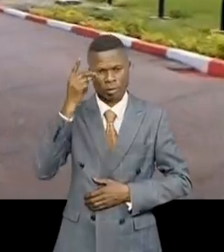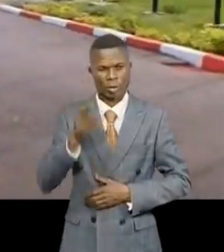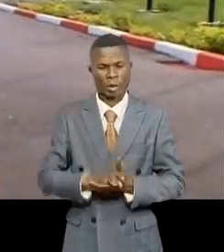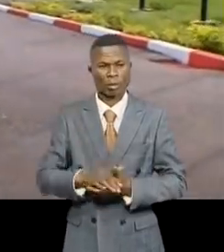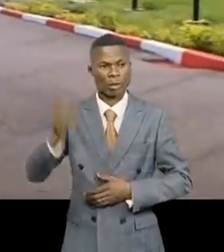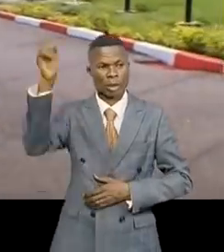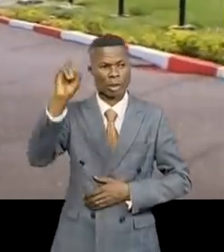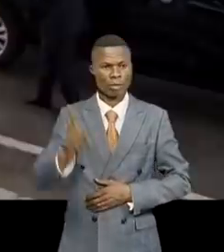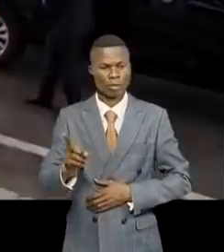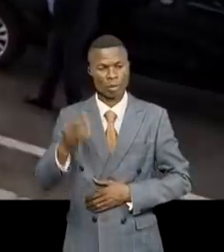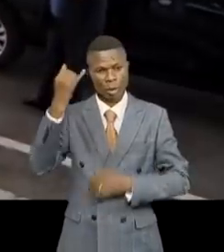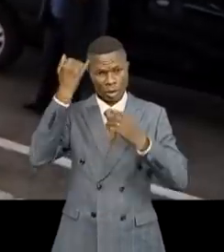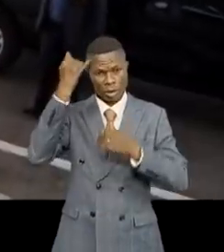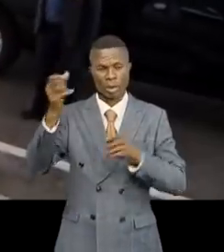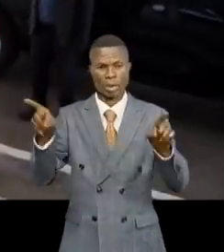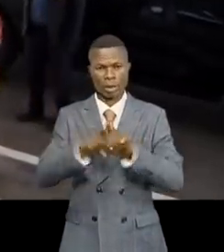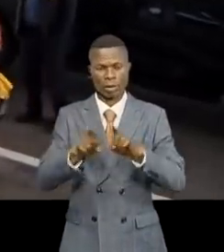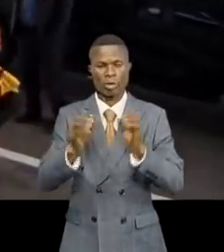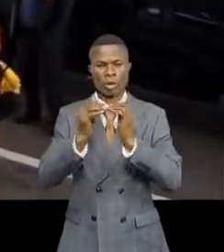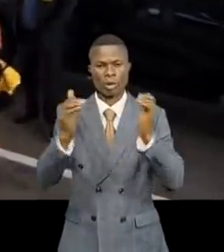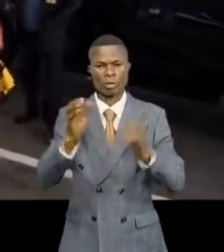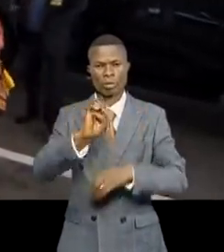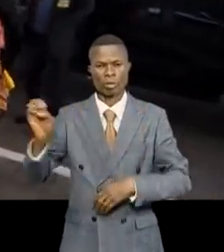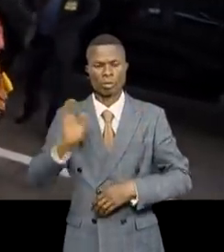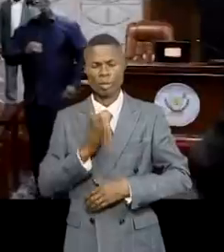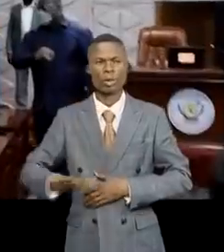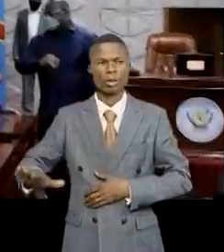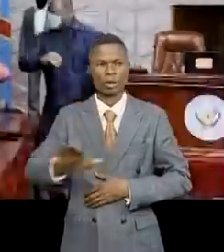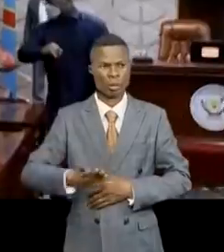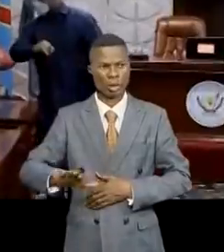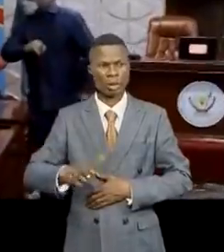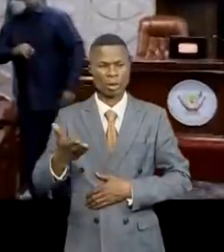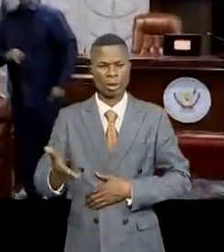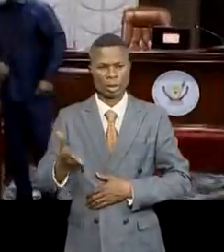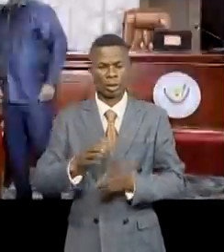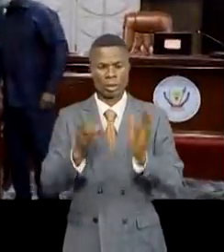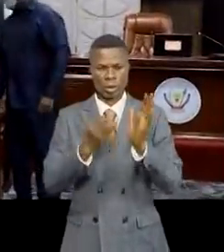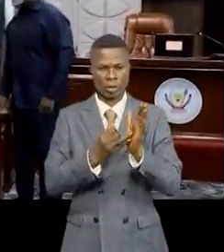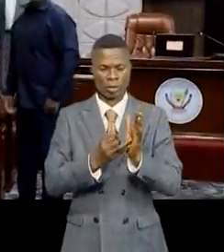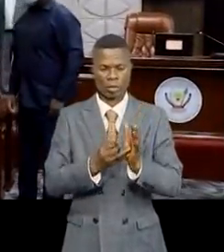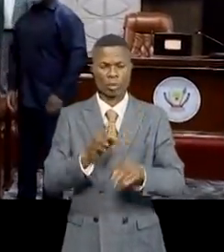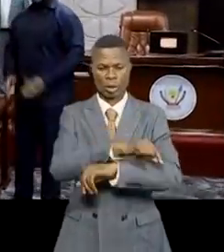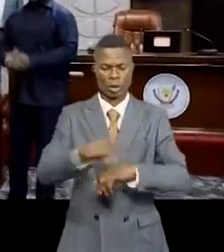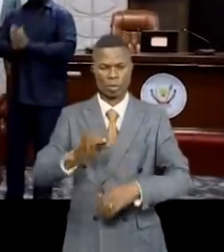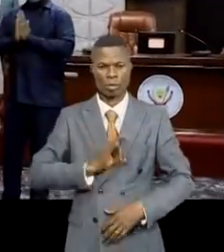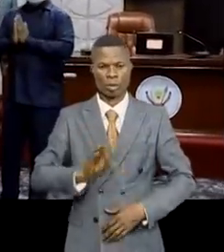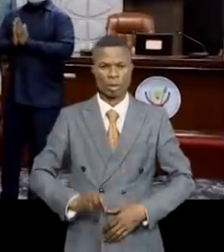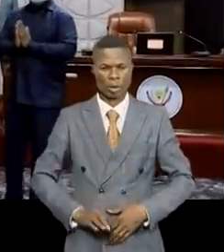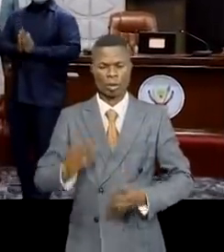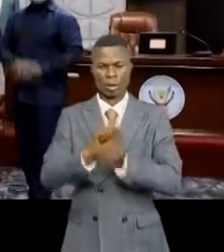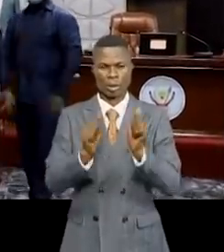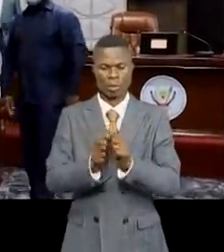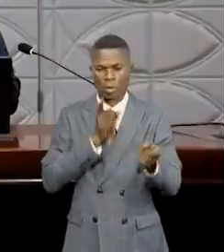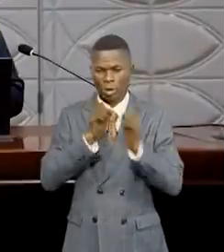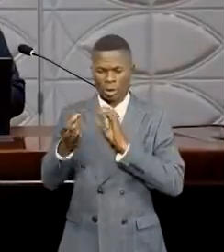même entendement de la question du rétablissement de la paix dans l'Est de la République démocratique du Congo. Dimanche, à la Cité de l'Union africaine, cette question a été